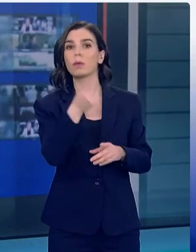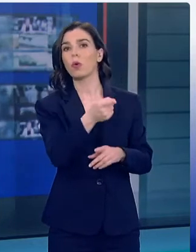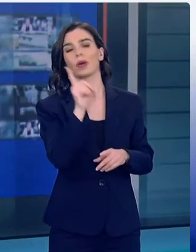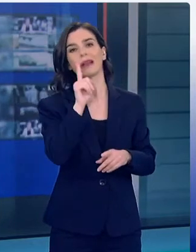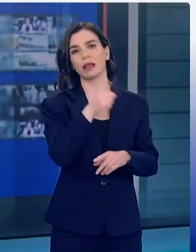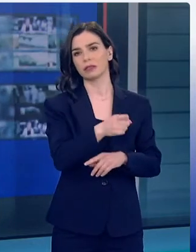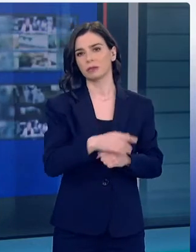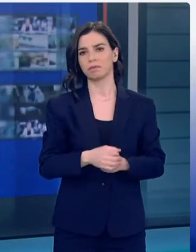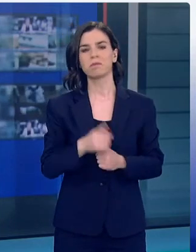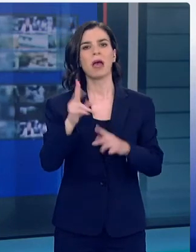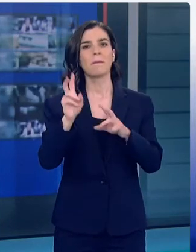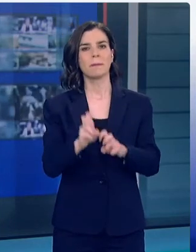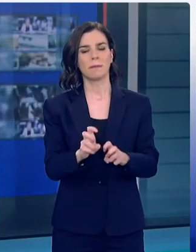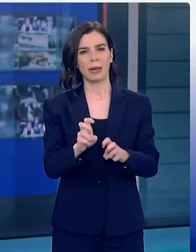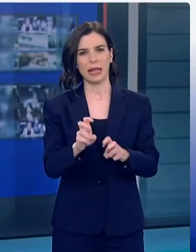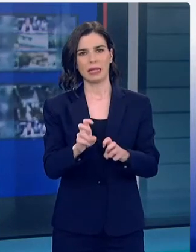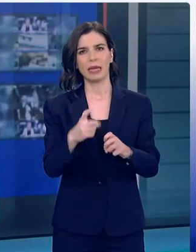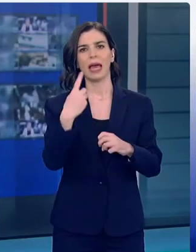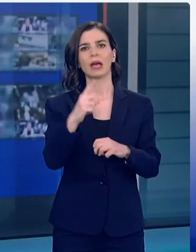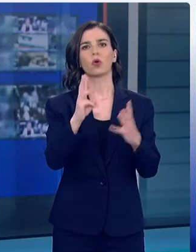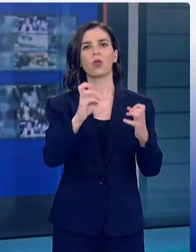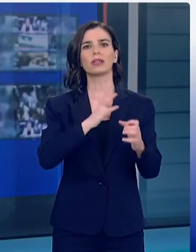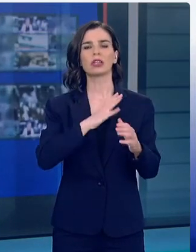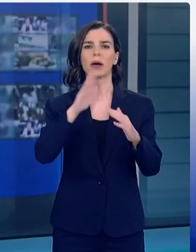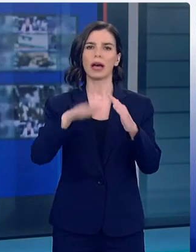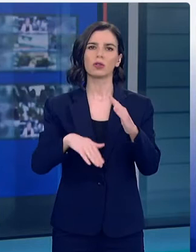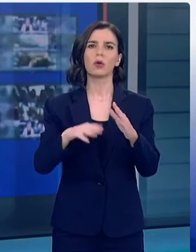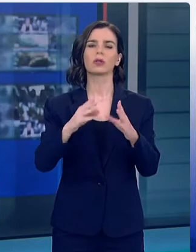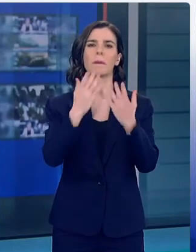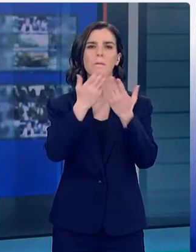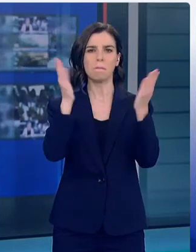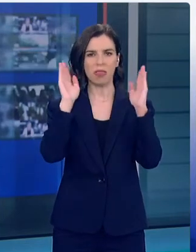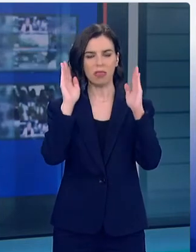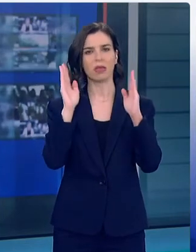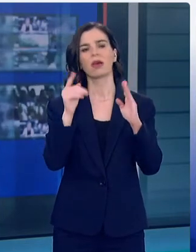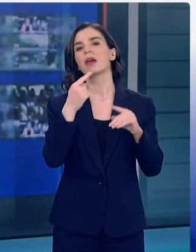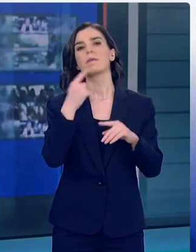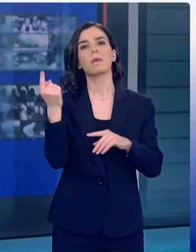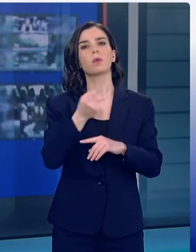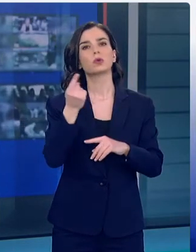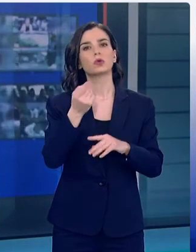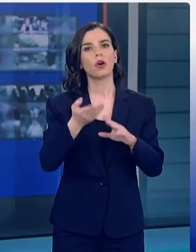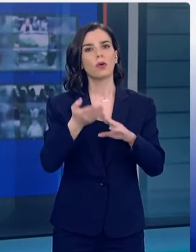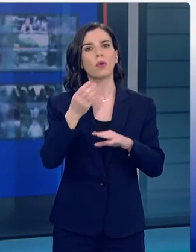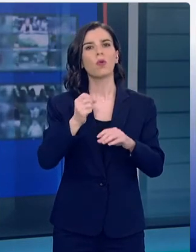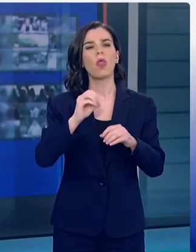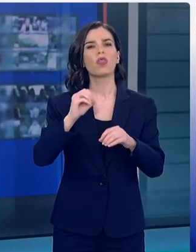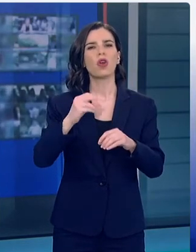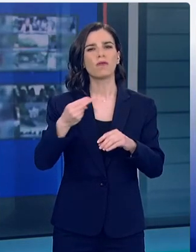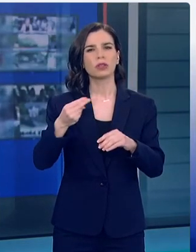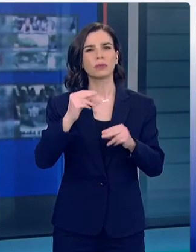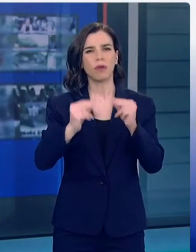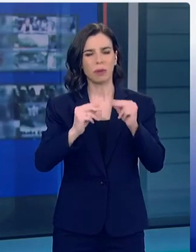μια μελέτη με περισσότερα από 180 άτομα σε μονάδες συντατικής θεραπείας επιβεβαίωσε το υψηλό ποσοστό θρομβώσεων και